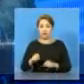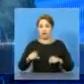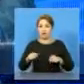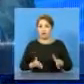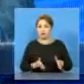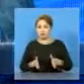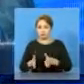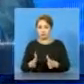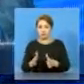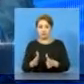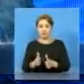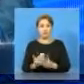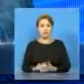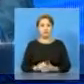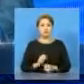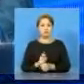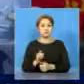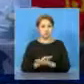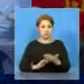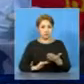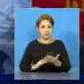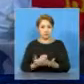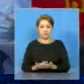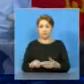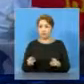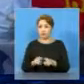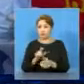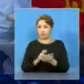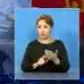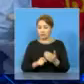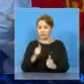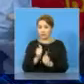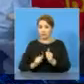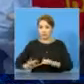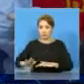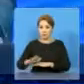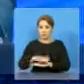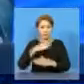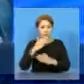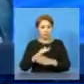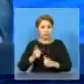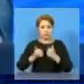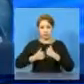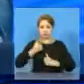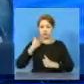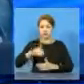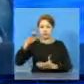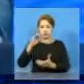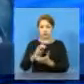ретінде жылнамаға жазылды. Содан бері еліміздің әрбір қол жеткізген жетістігі мен